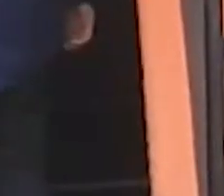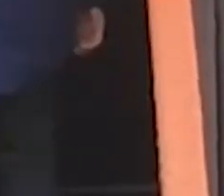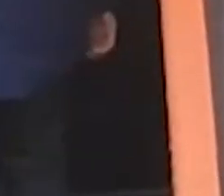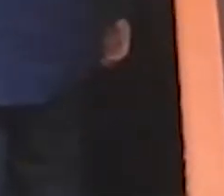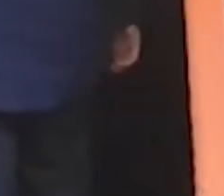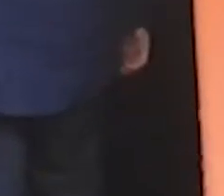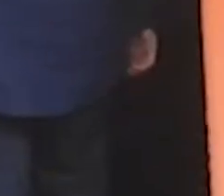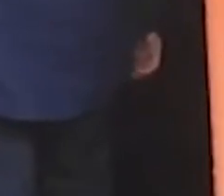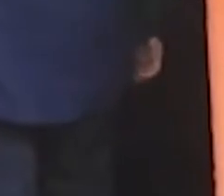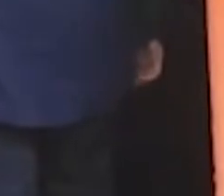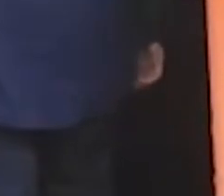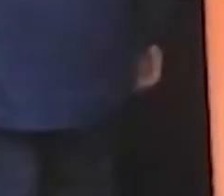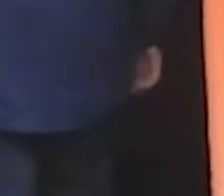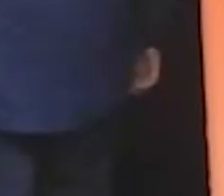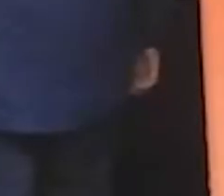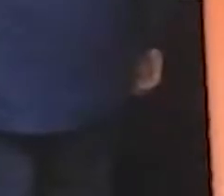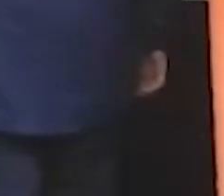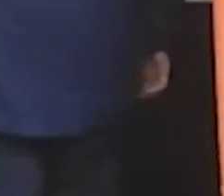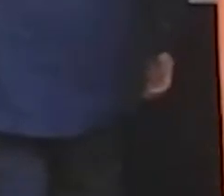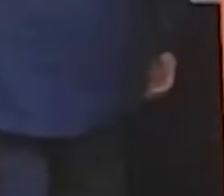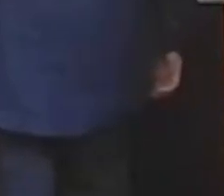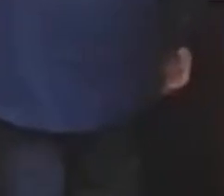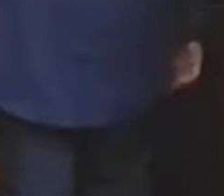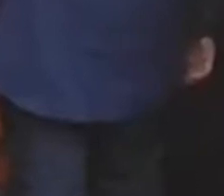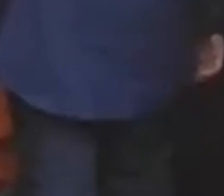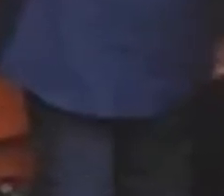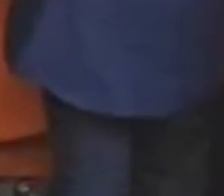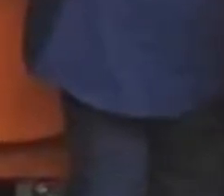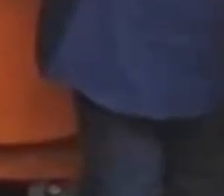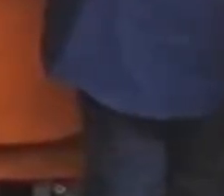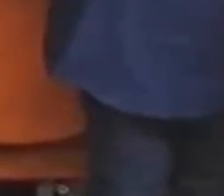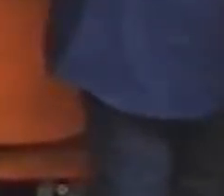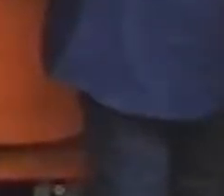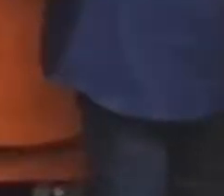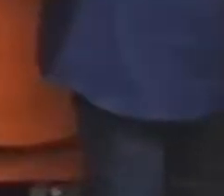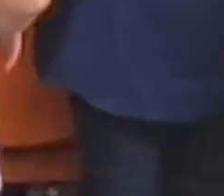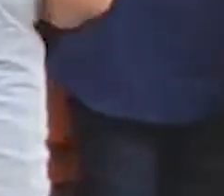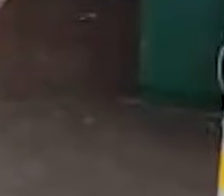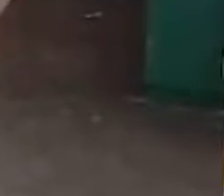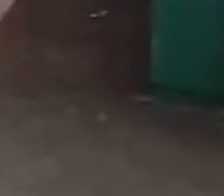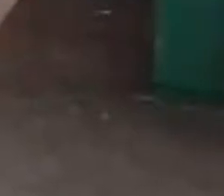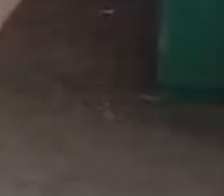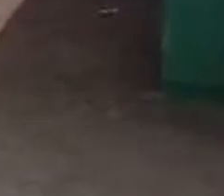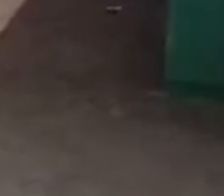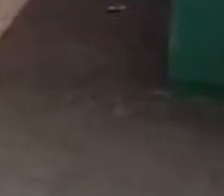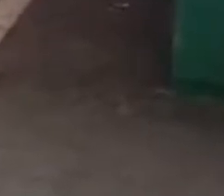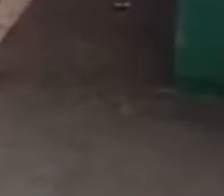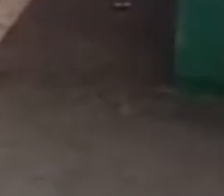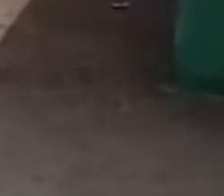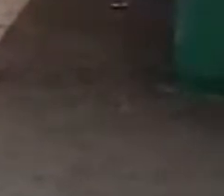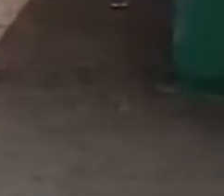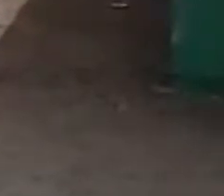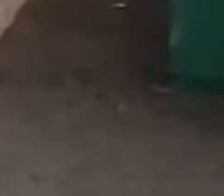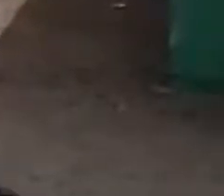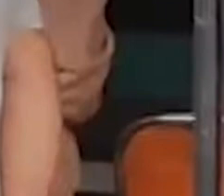terkonfirmasi positif COVID-19 dari tes swab PCR Asrama Haji Surabaya. Selasa sore, 26 pekerja migran yang